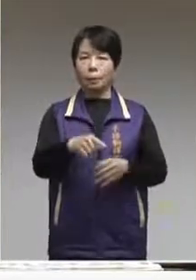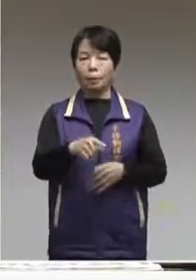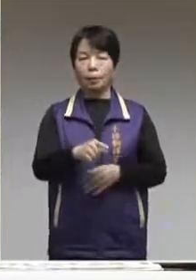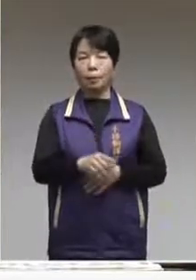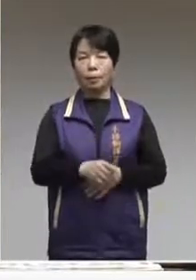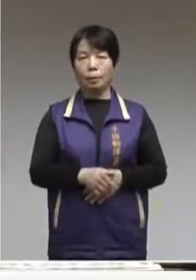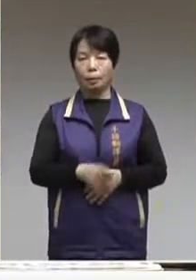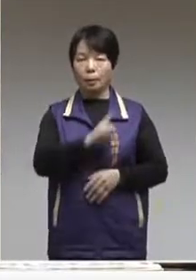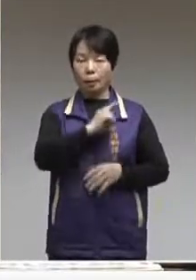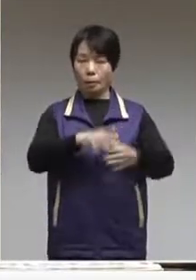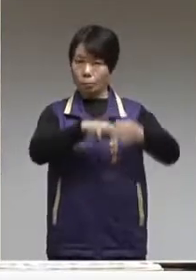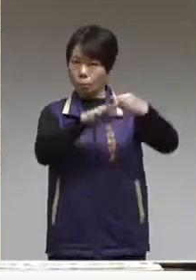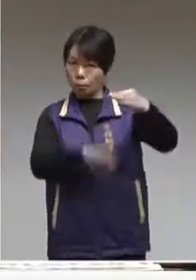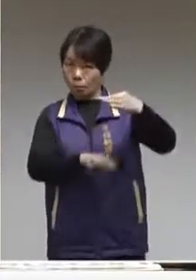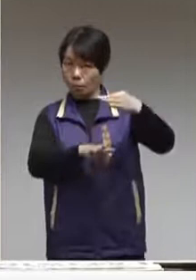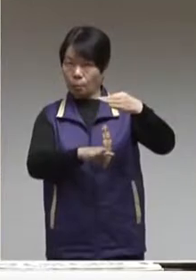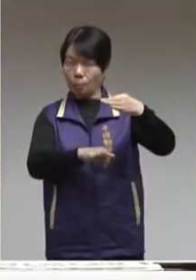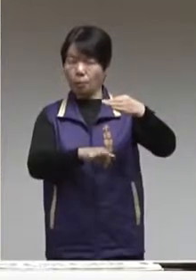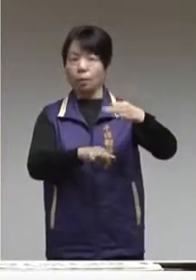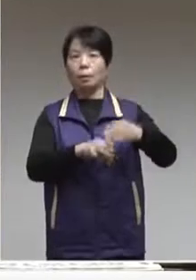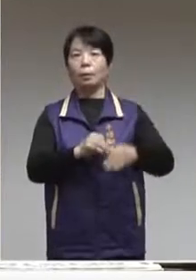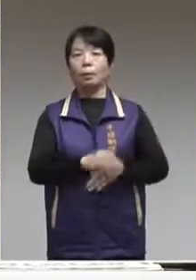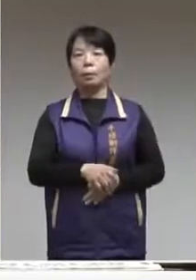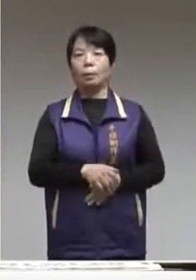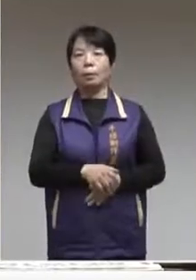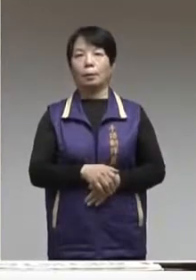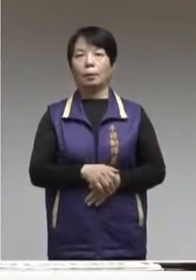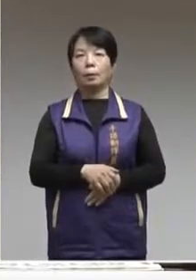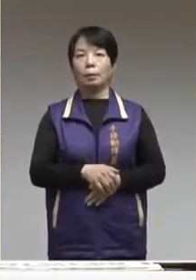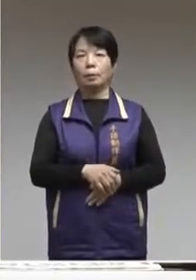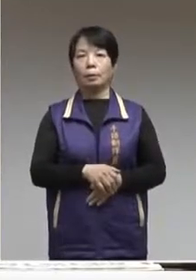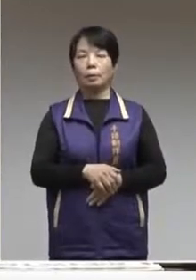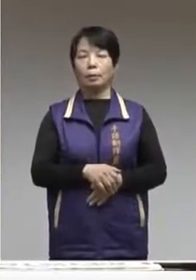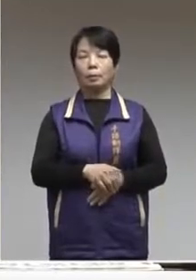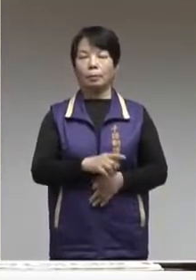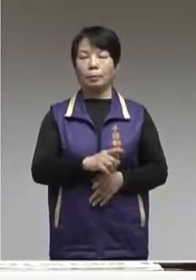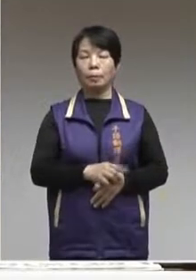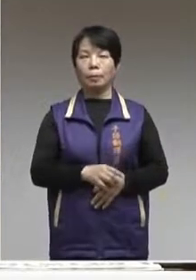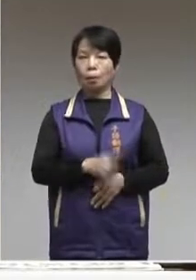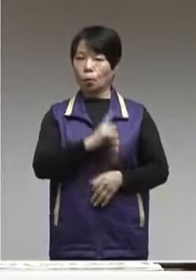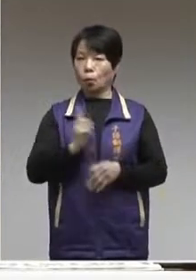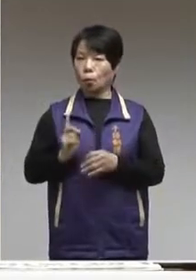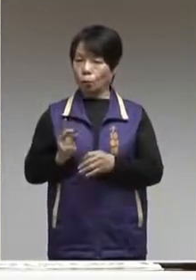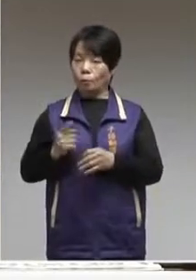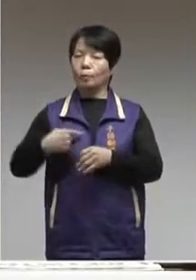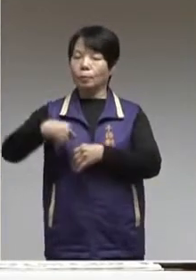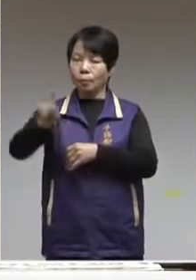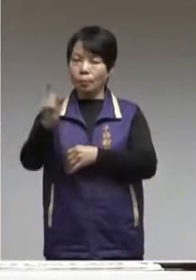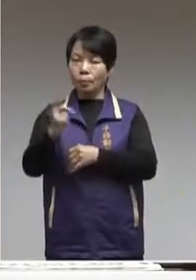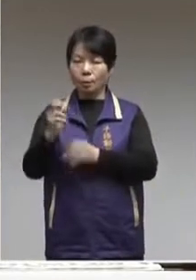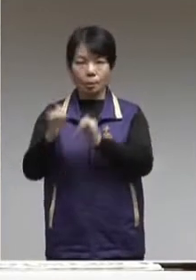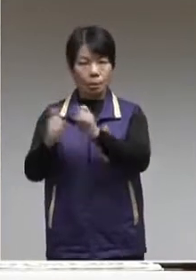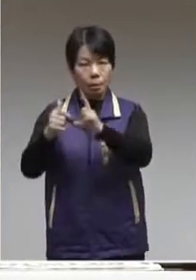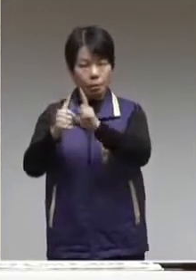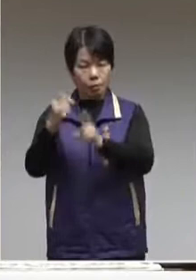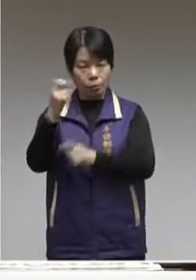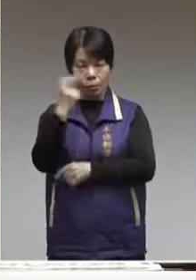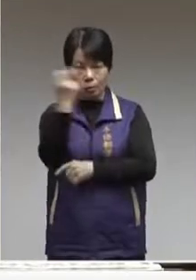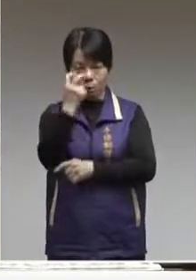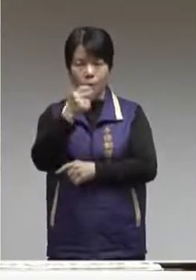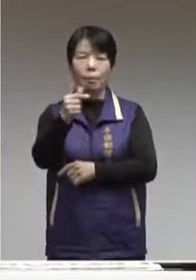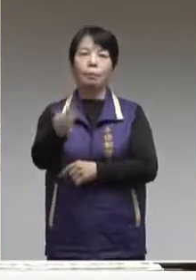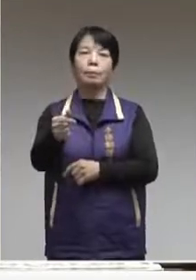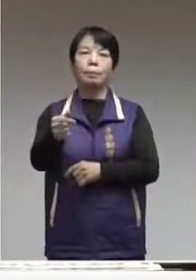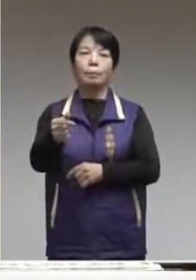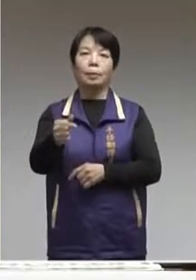被我们框列，好，那另外一方面他也参加我们社区的筛检，也找到，所以我们先把他暂